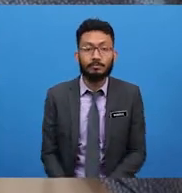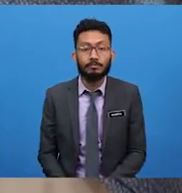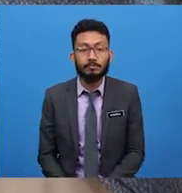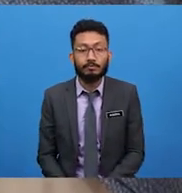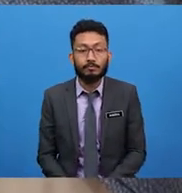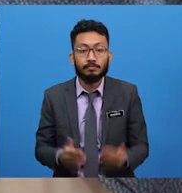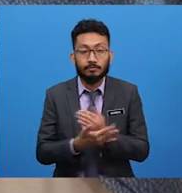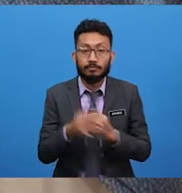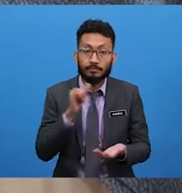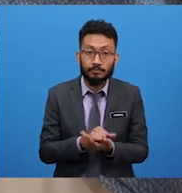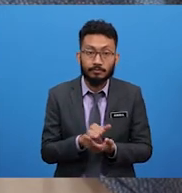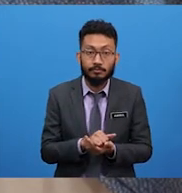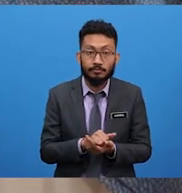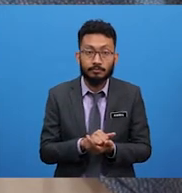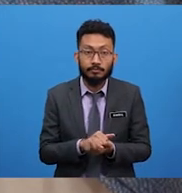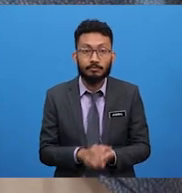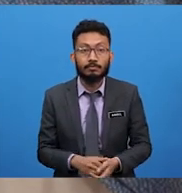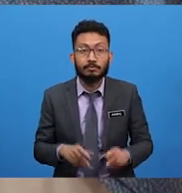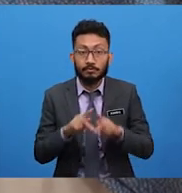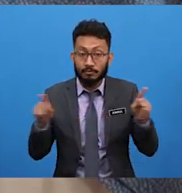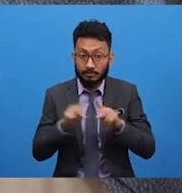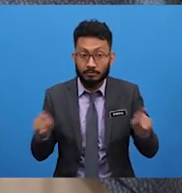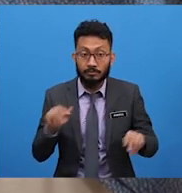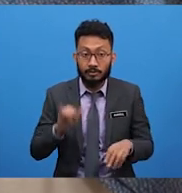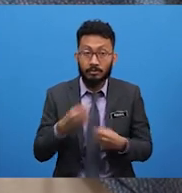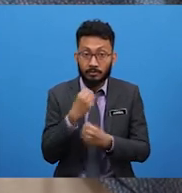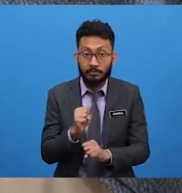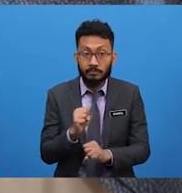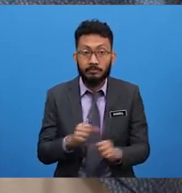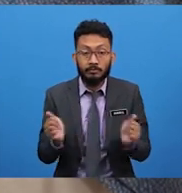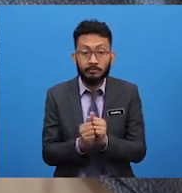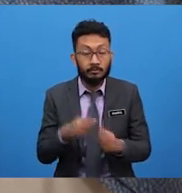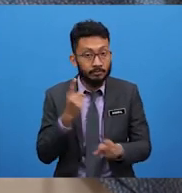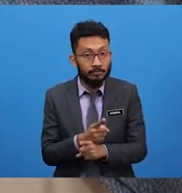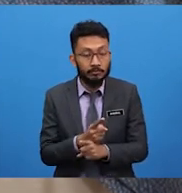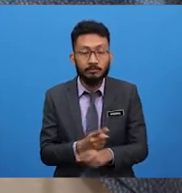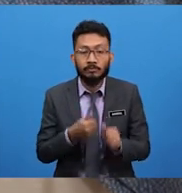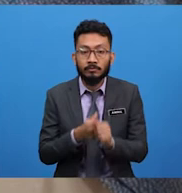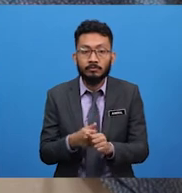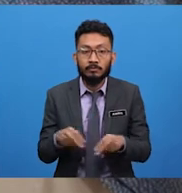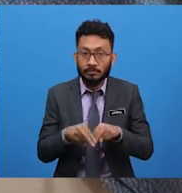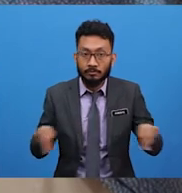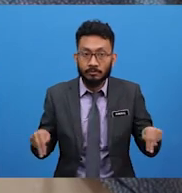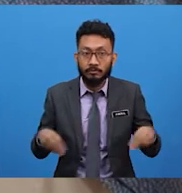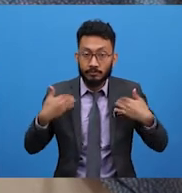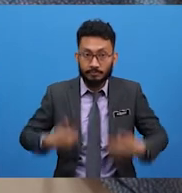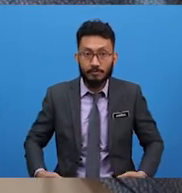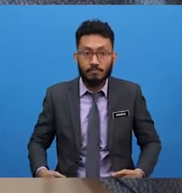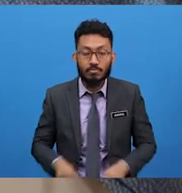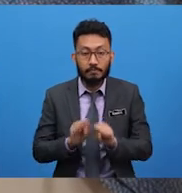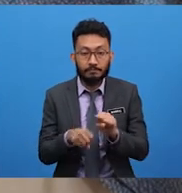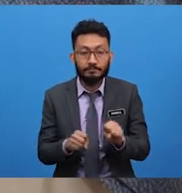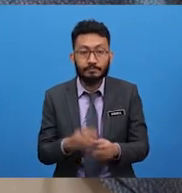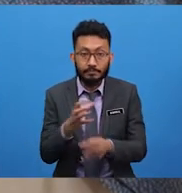itu, pola yang disediakan dengan teliti mengikut ukuran badan supaya dapat